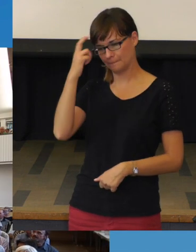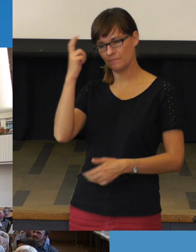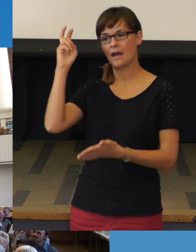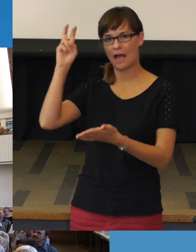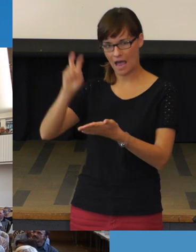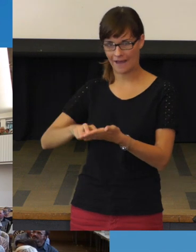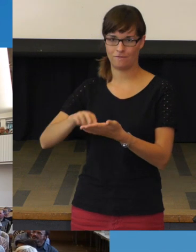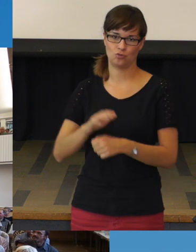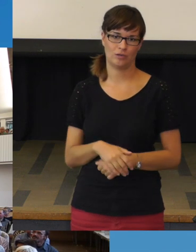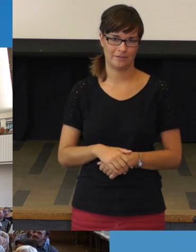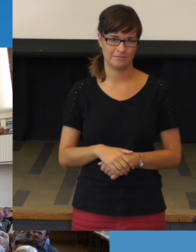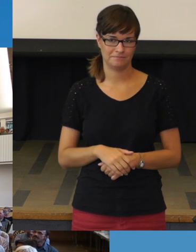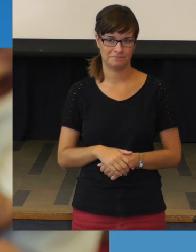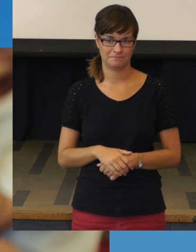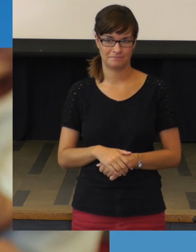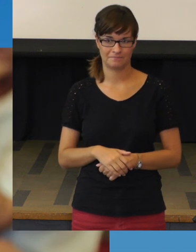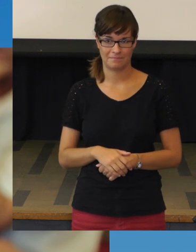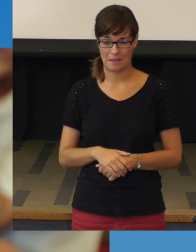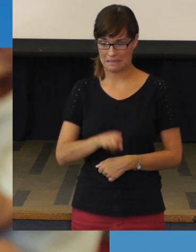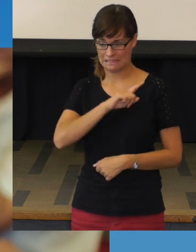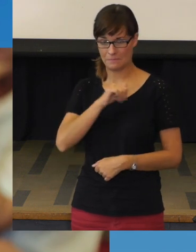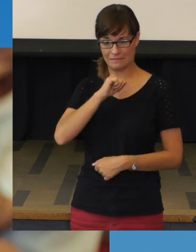keine Garantie, dass die Operation